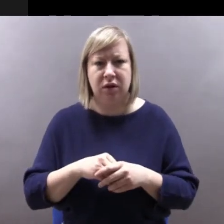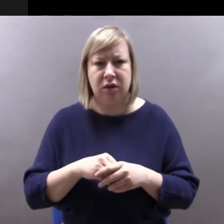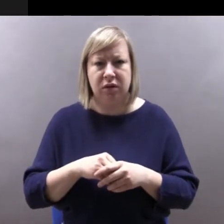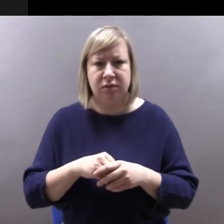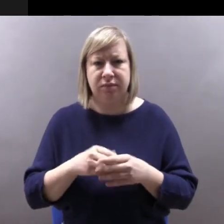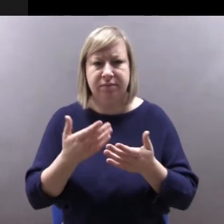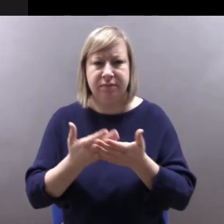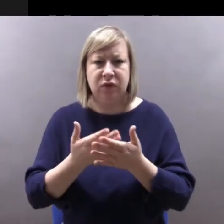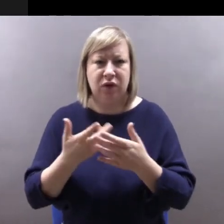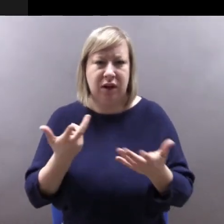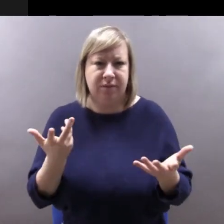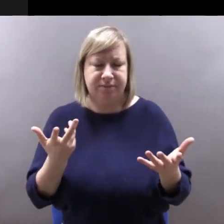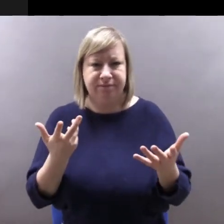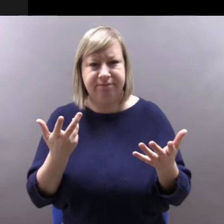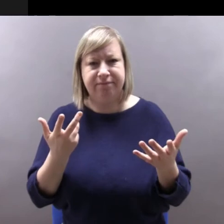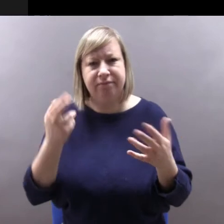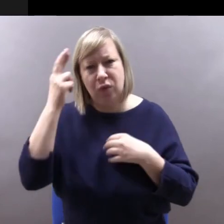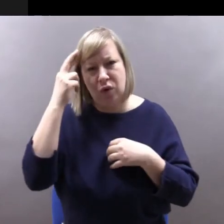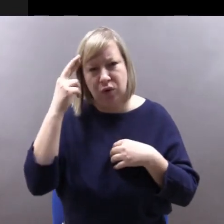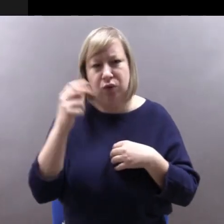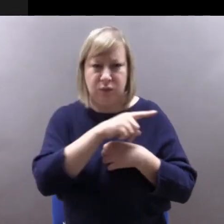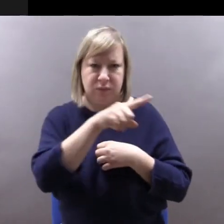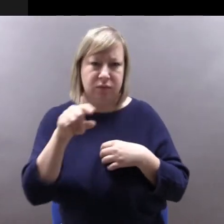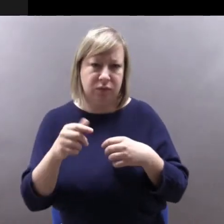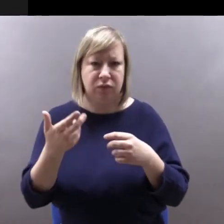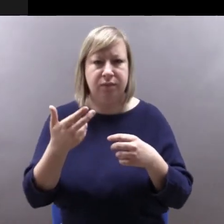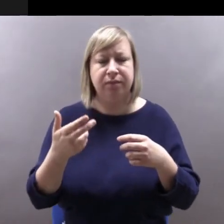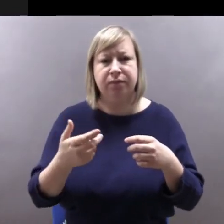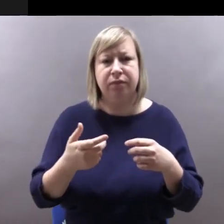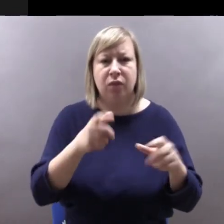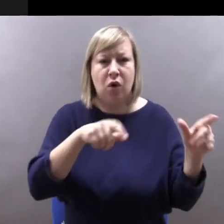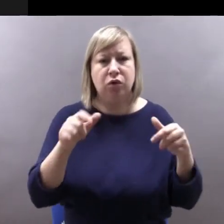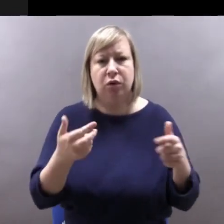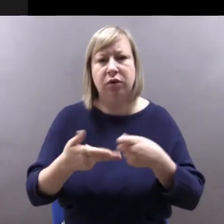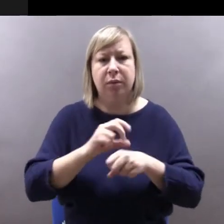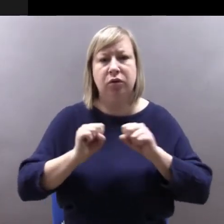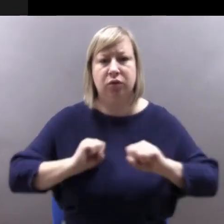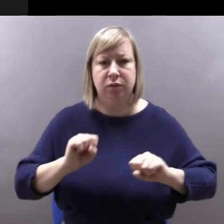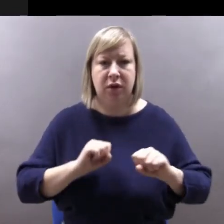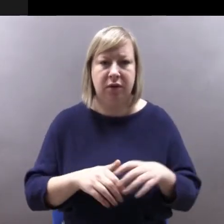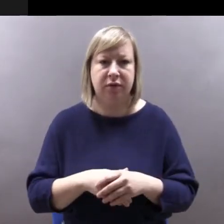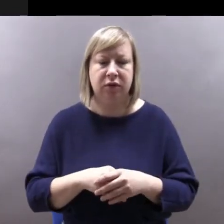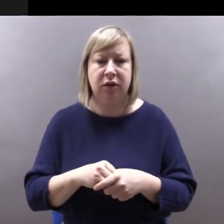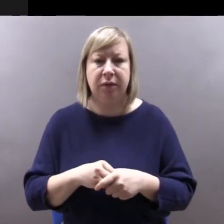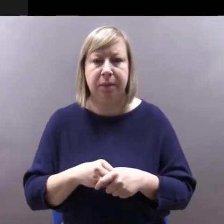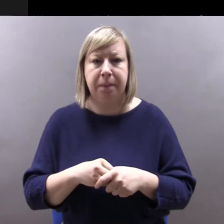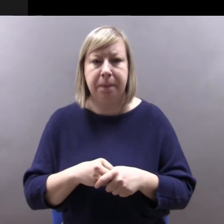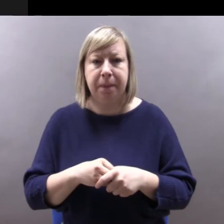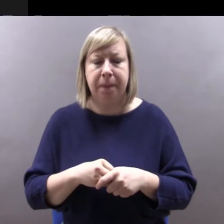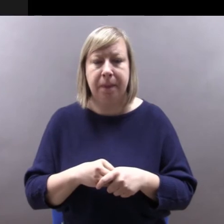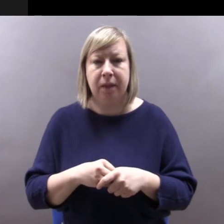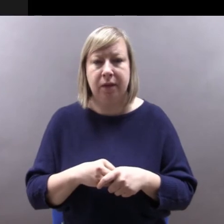integruję się. Nie poruszyliśmy takiego tematu, że osoby poruszające się na wózkach mogą mieć też dzieci w wózku,